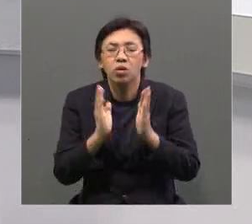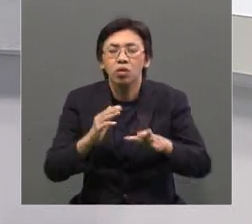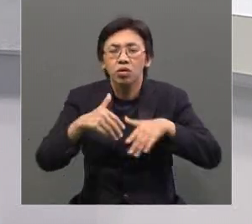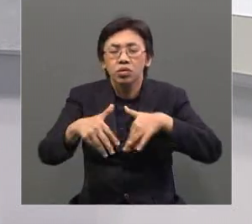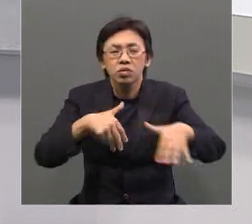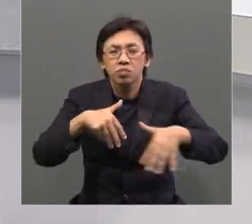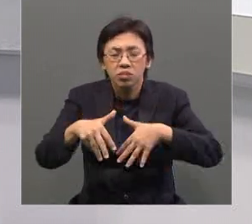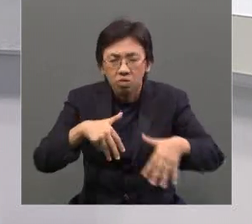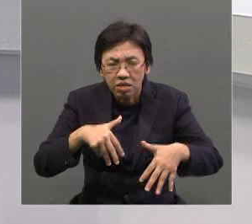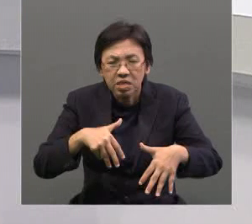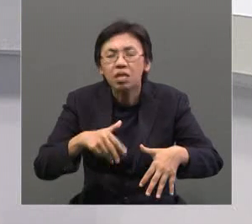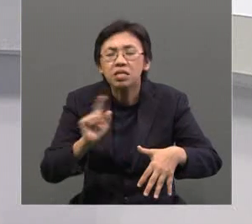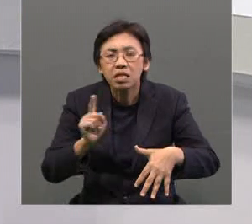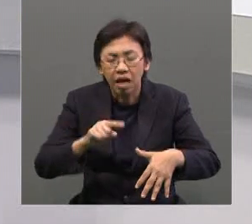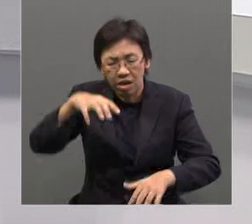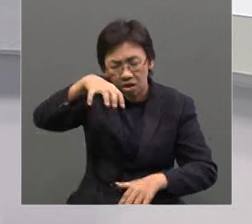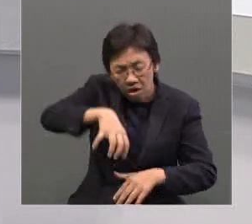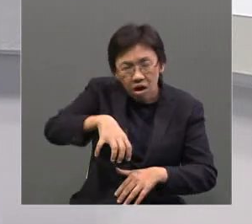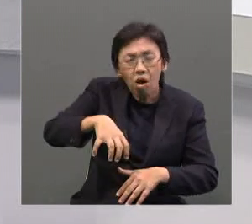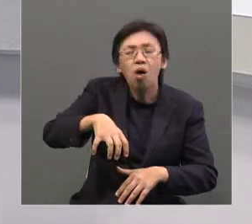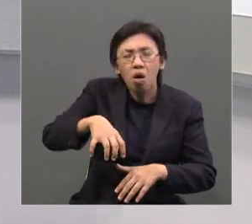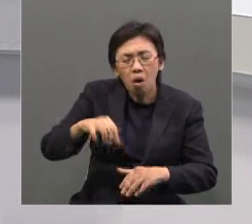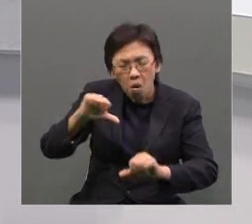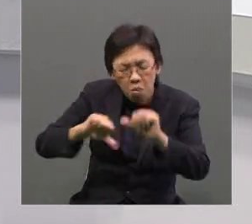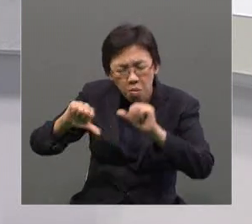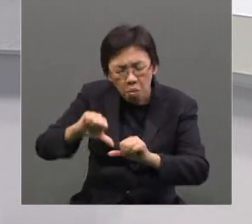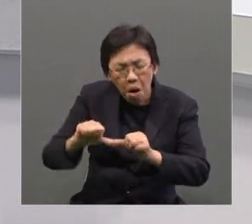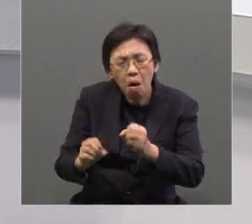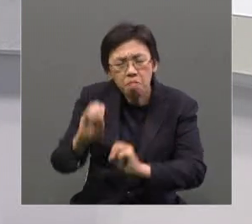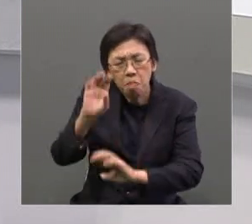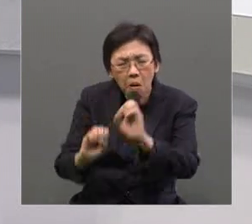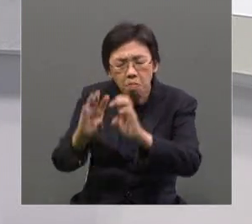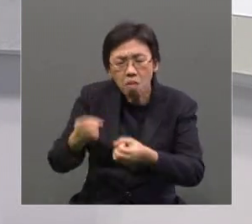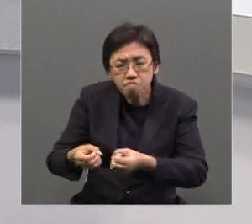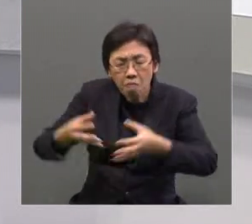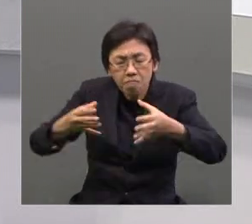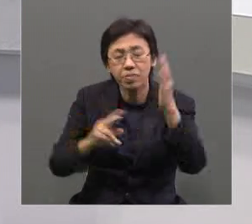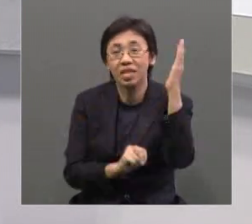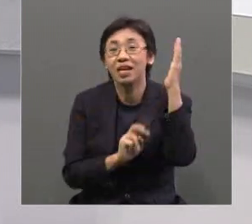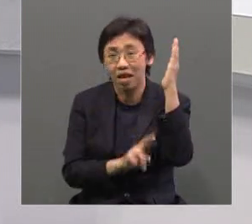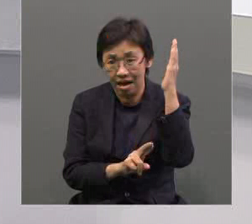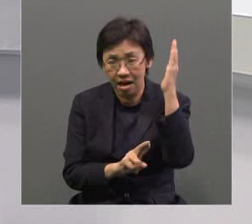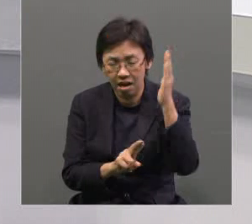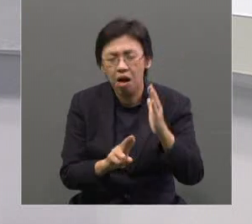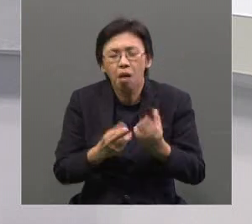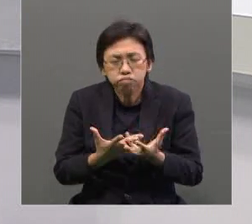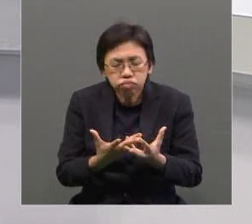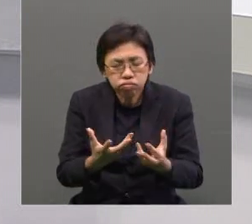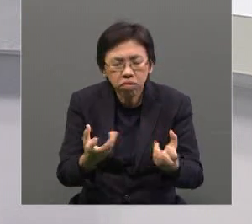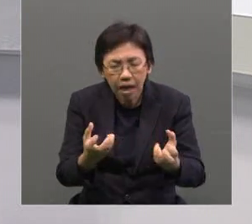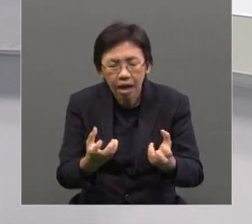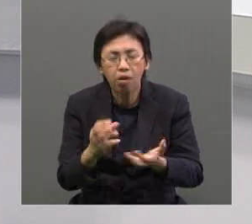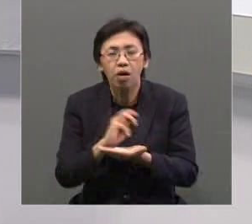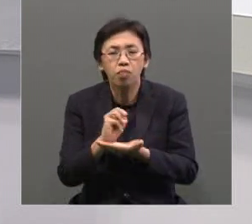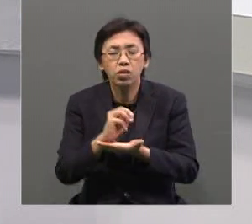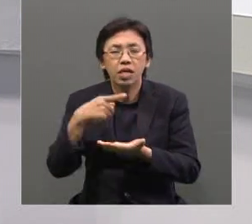าวบ้านที่ประสบภัยจากเหตุโกดังเก็บดอกไม้เพลิงระเบิดที่หมู่โนะนราธิวาสค่ะวันพรุ่งนี้นะคะมูลนิธิปอเต็กตึงจากกรุงเทพ